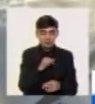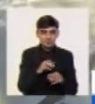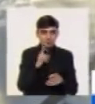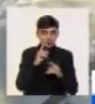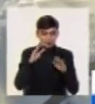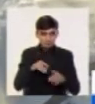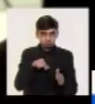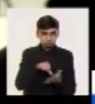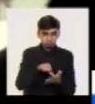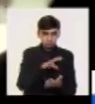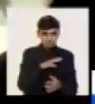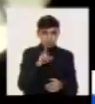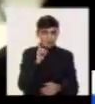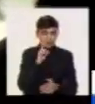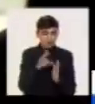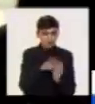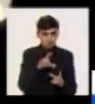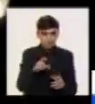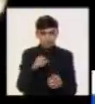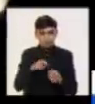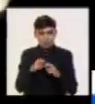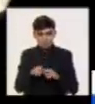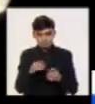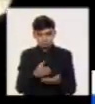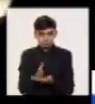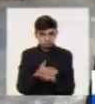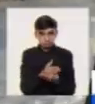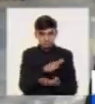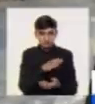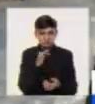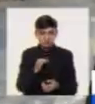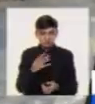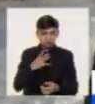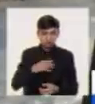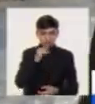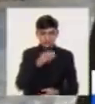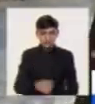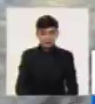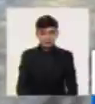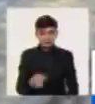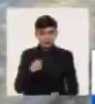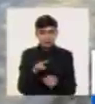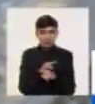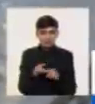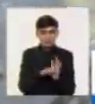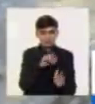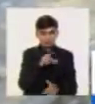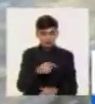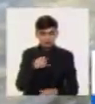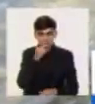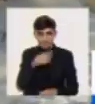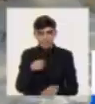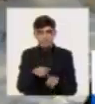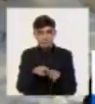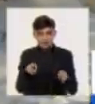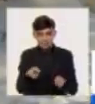біраз мәселені көтерген жас депутаттар қисық жүйенің қиқалаңына шыдай алмапты. Мен өтірік депутат болғым келмейді. Ол парламентте